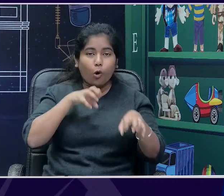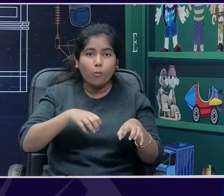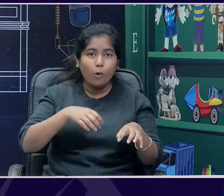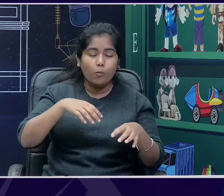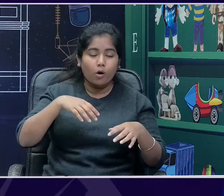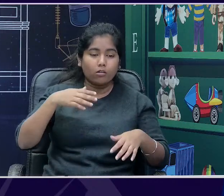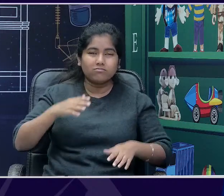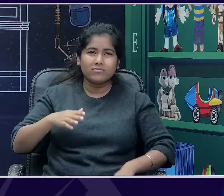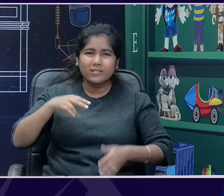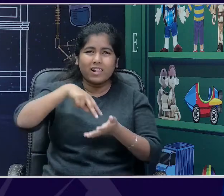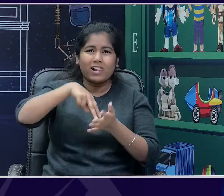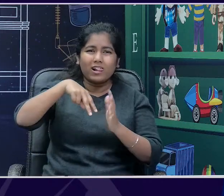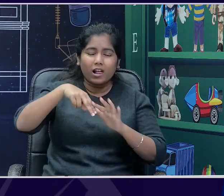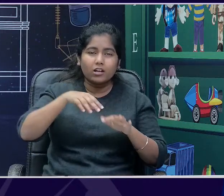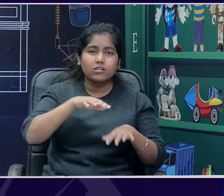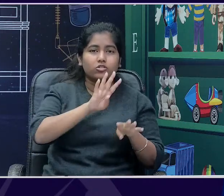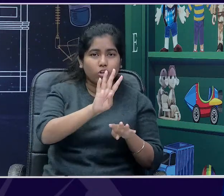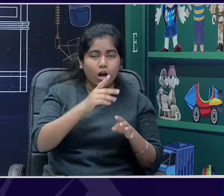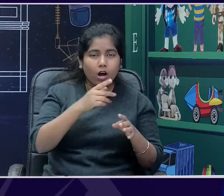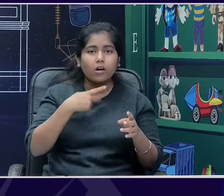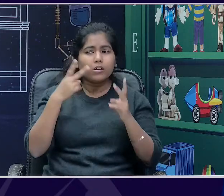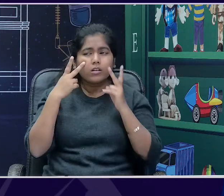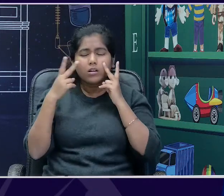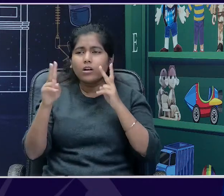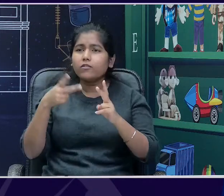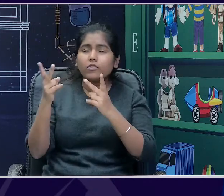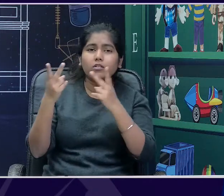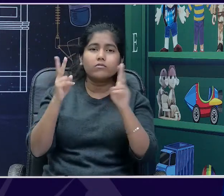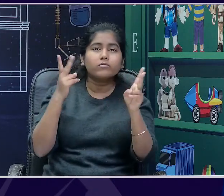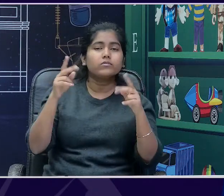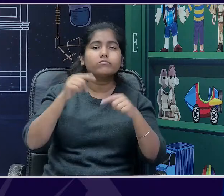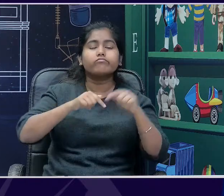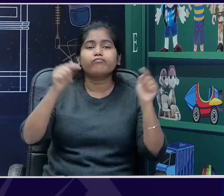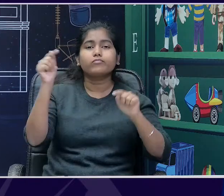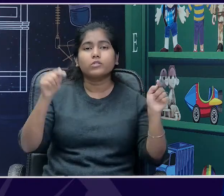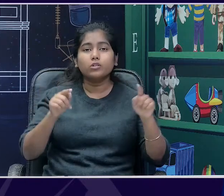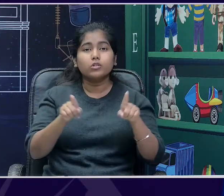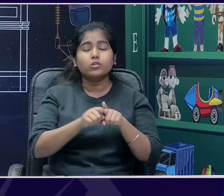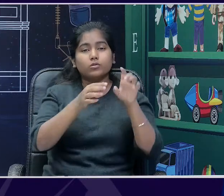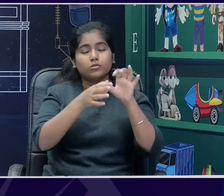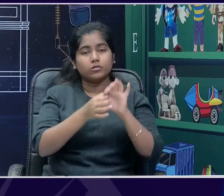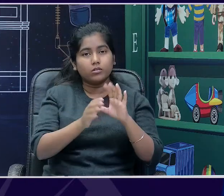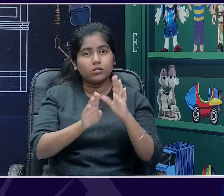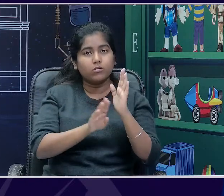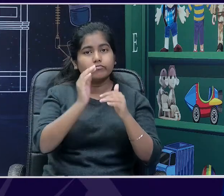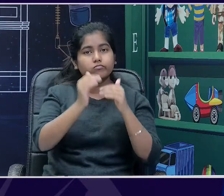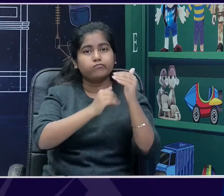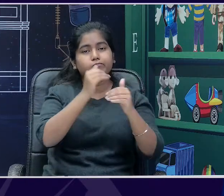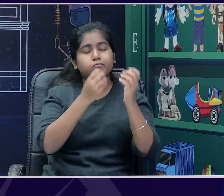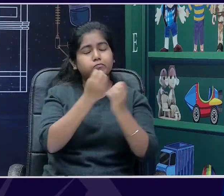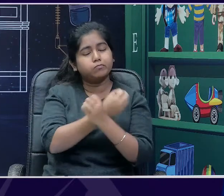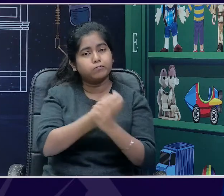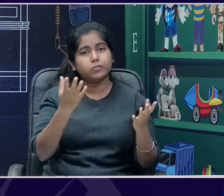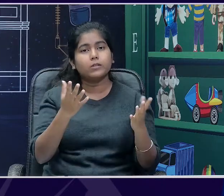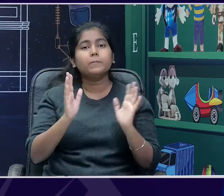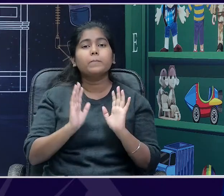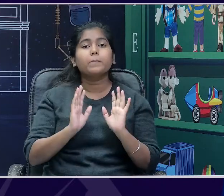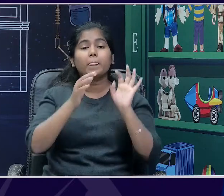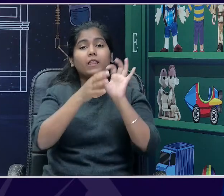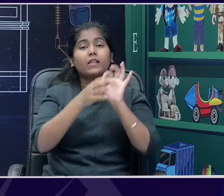क्यों है? मुझे लगा this is born differently. And so we can develop so many things. It's only